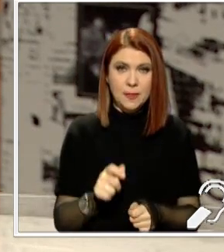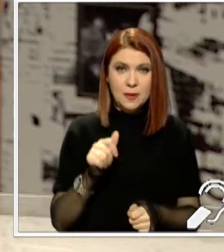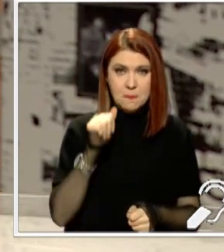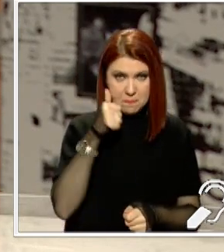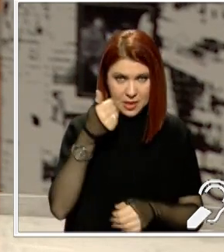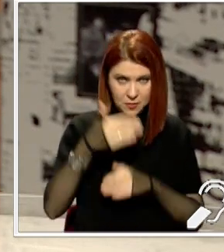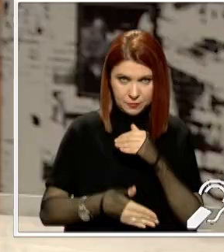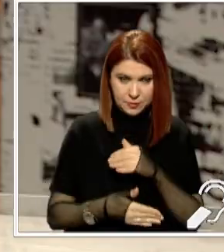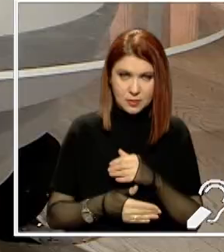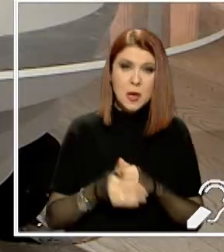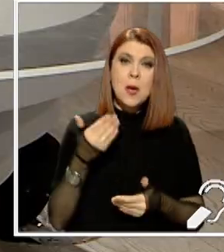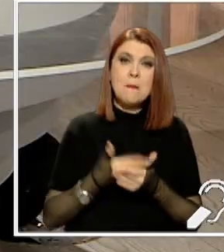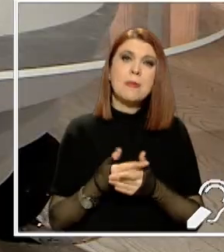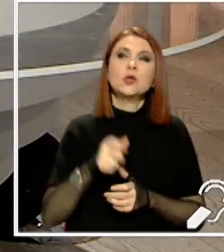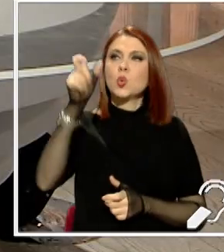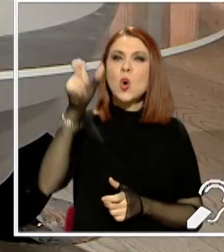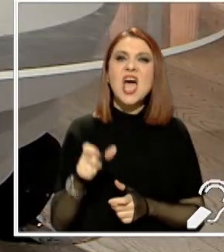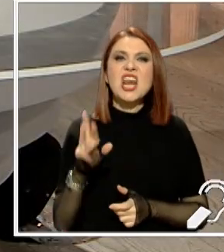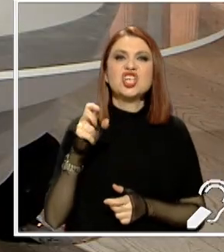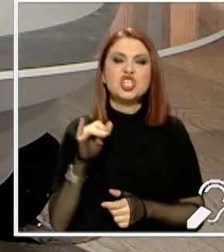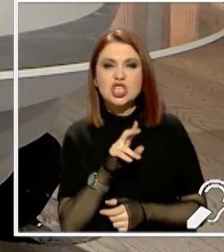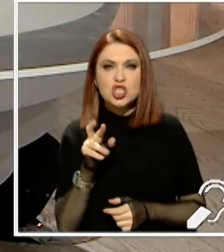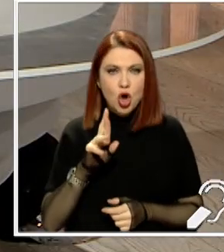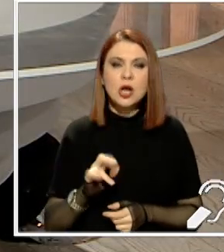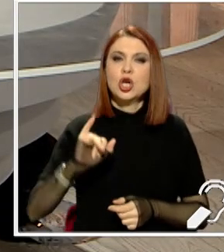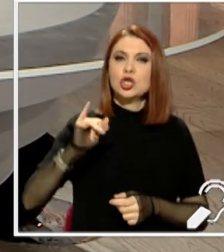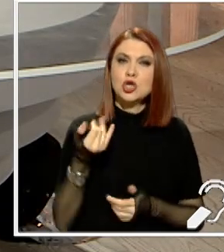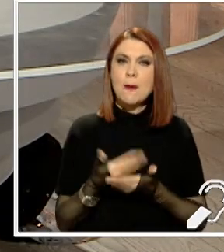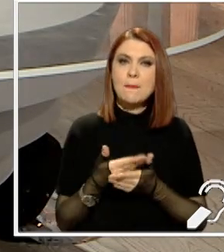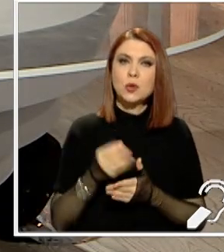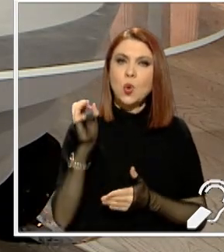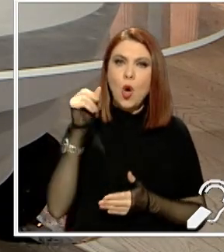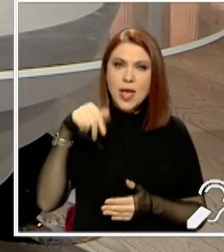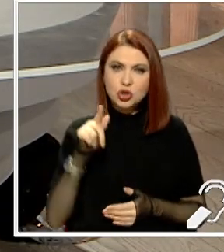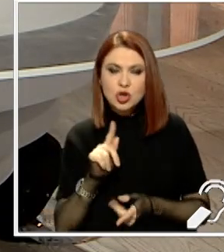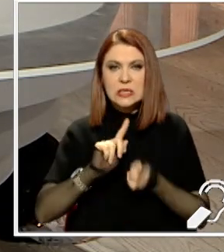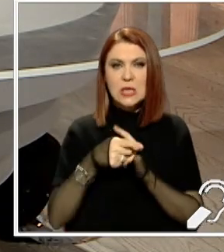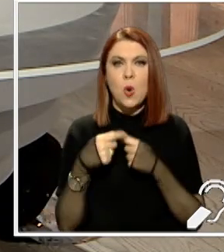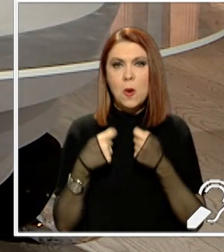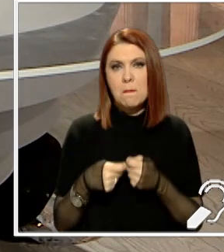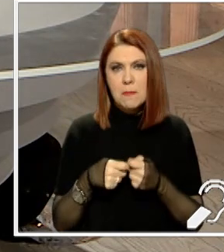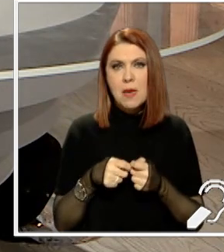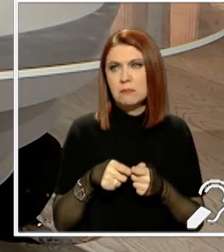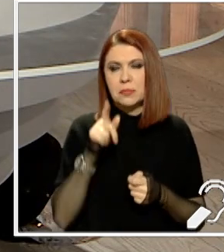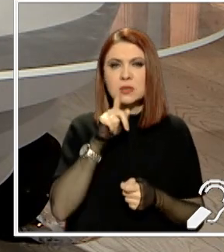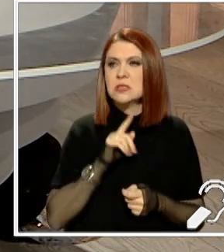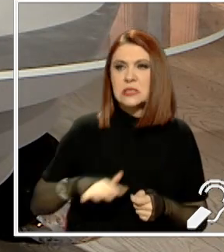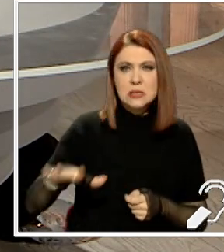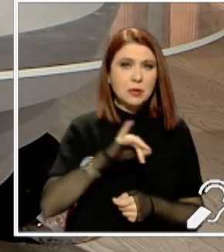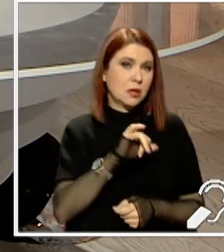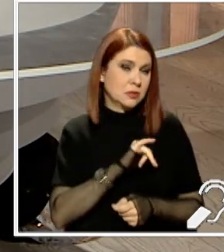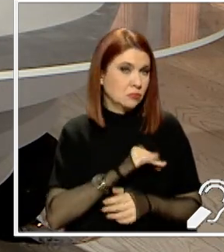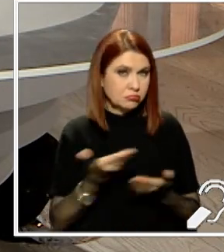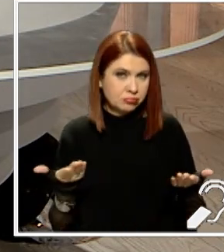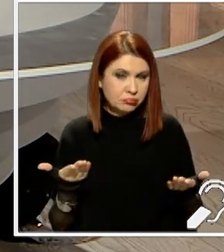zi. Mâine, atât pentru regizori cât și pentru ONG-uri sau membrii ai societății civile care sunt